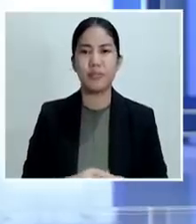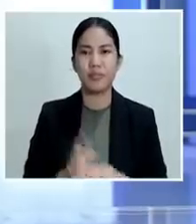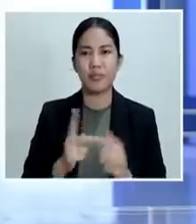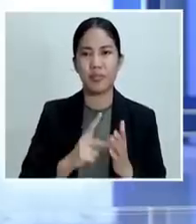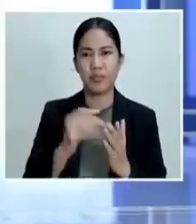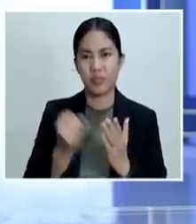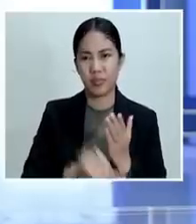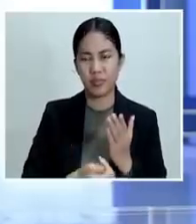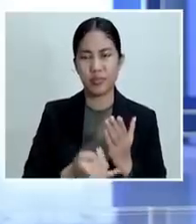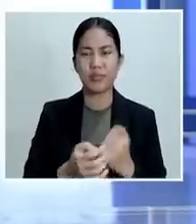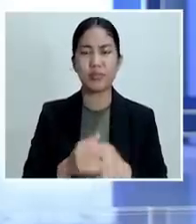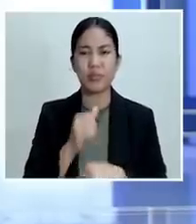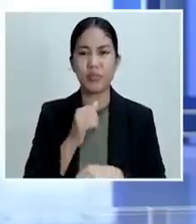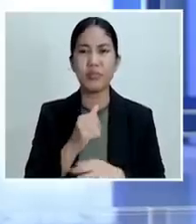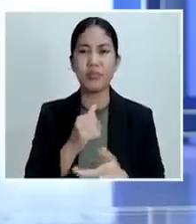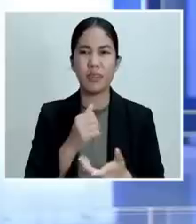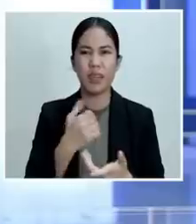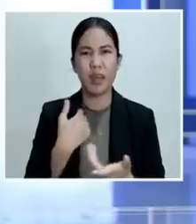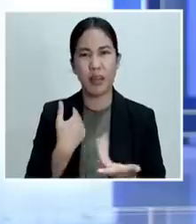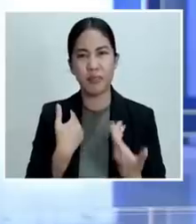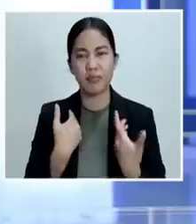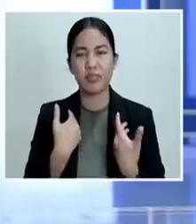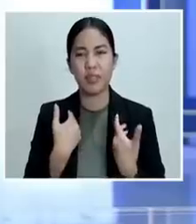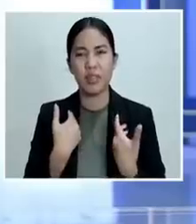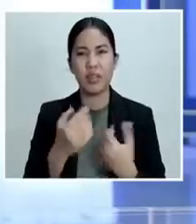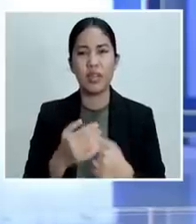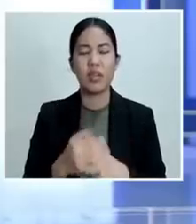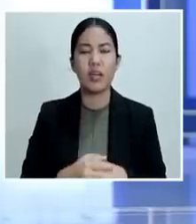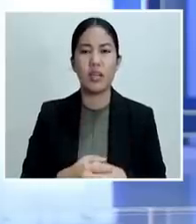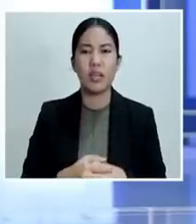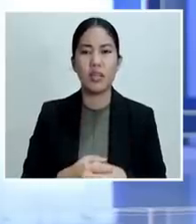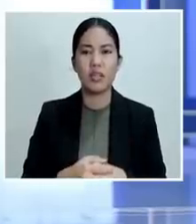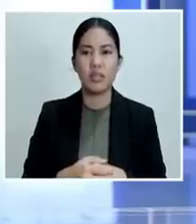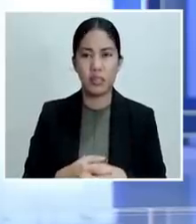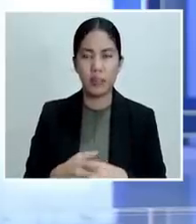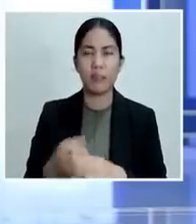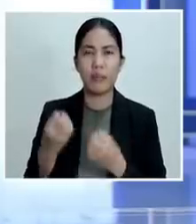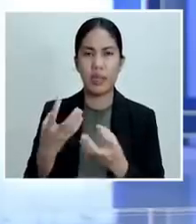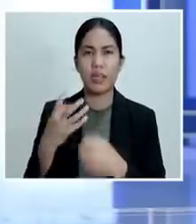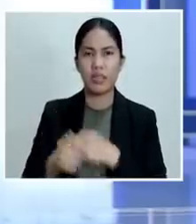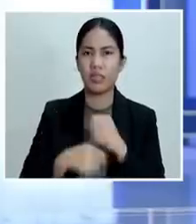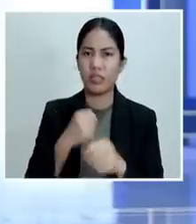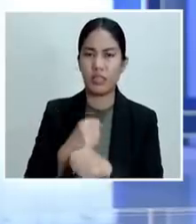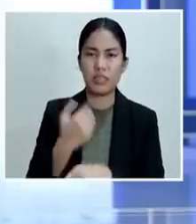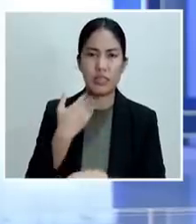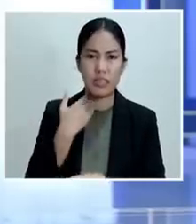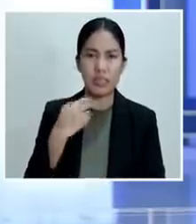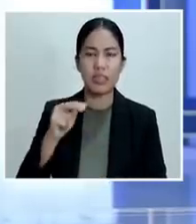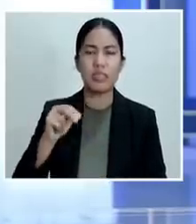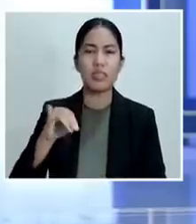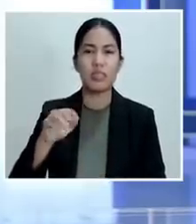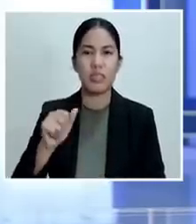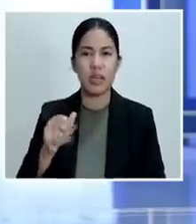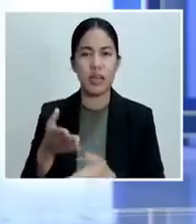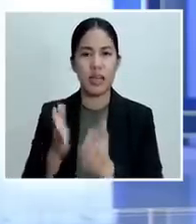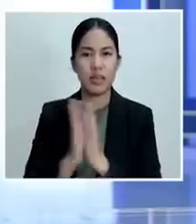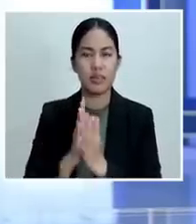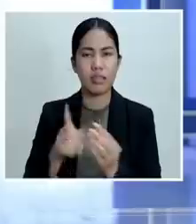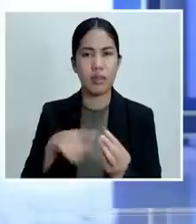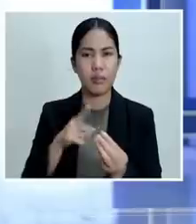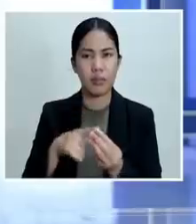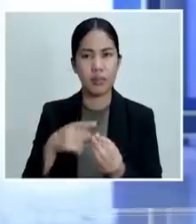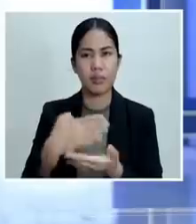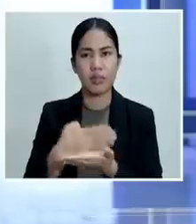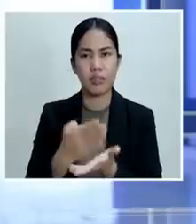Napag-alaman kasing ilan sa mga ito ay ilang dekada nang nakatenga at humihingi pa ang NAIA o NIA ng maintenance budget para sa mga